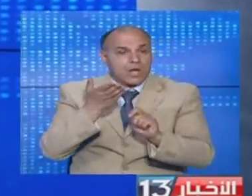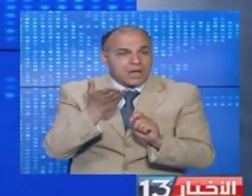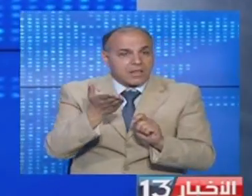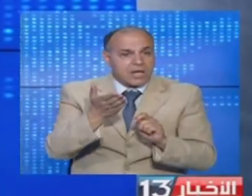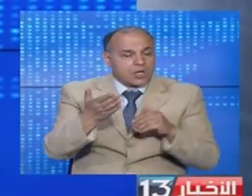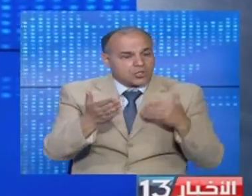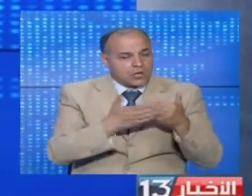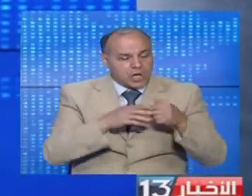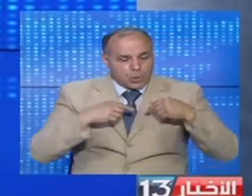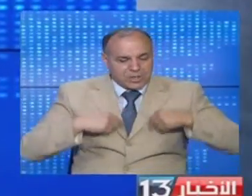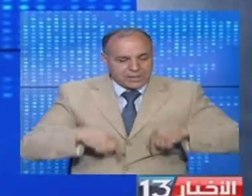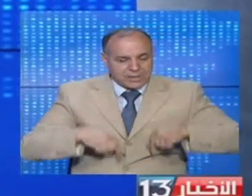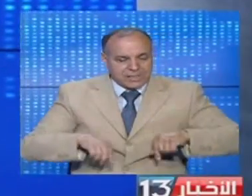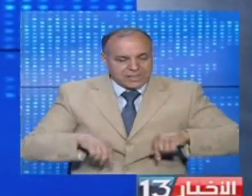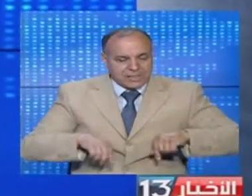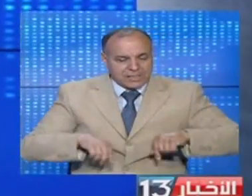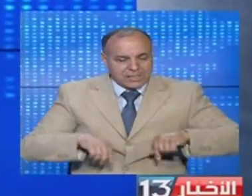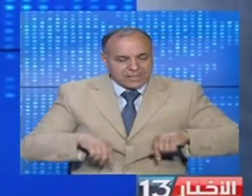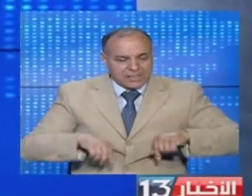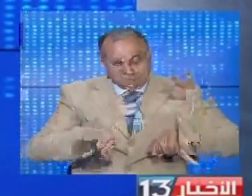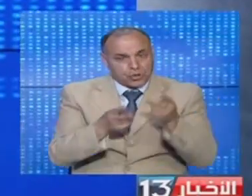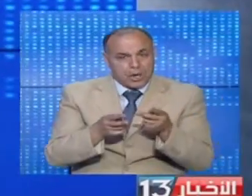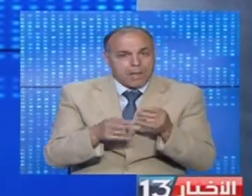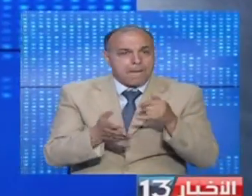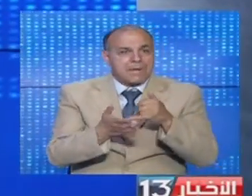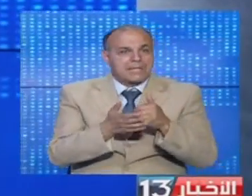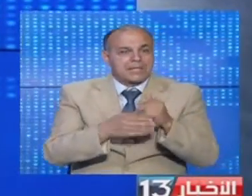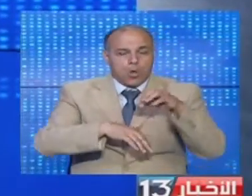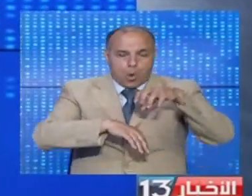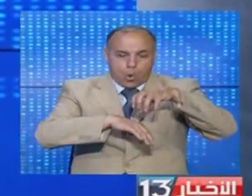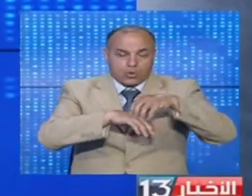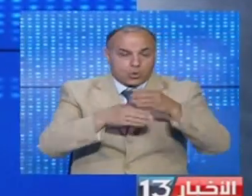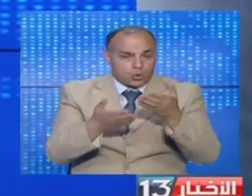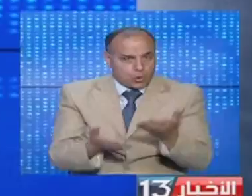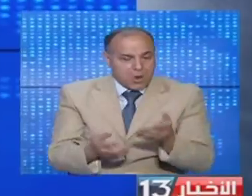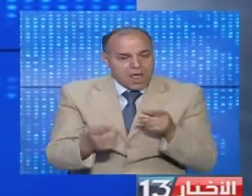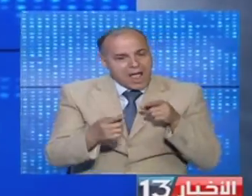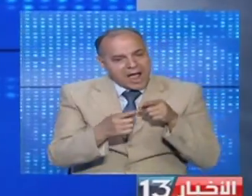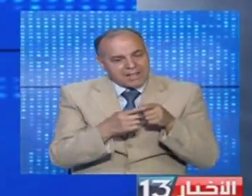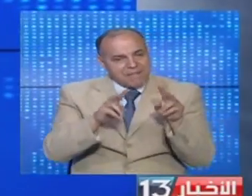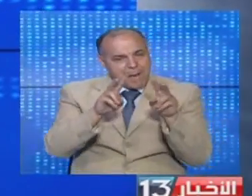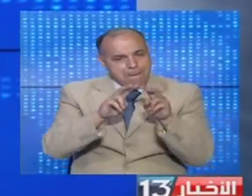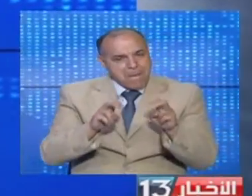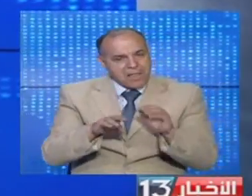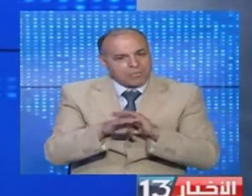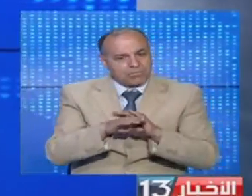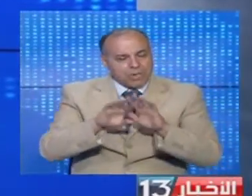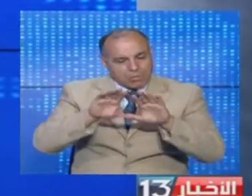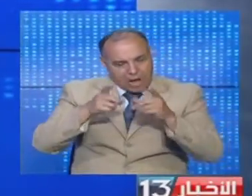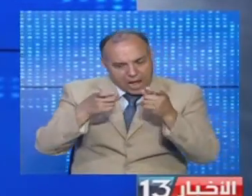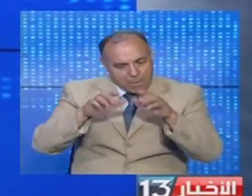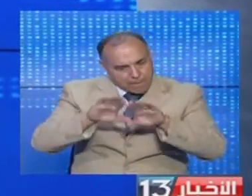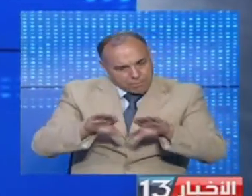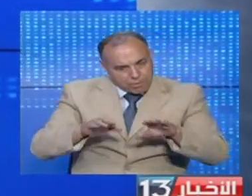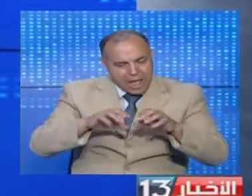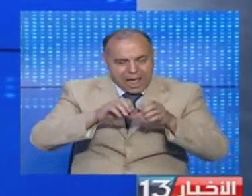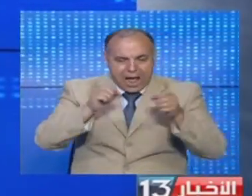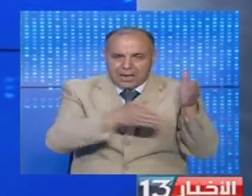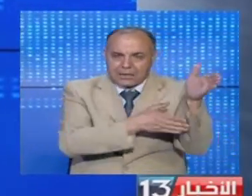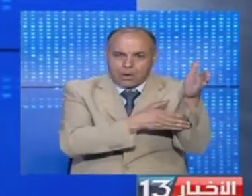وصل وزير الخارجيه البريطانيه مدينه القدس اليوم بهدف بحث مسار التهدئه بحل